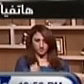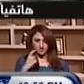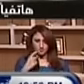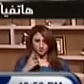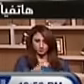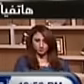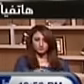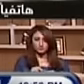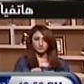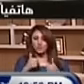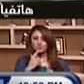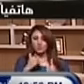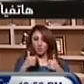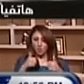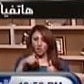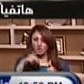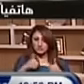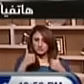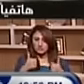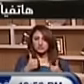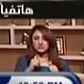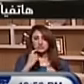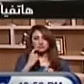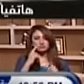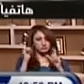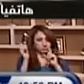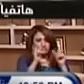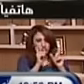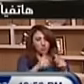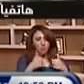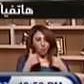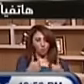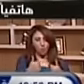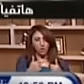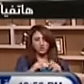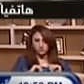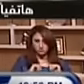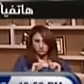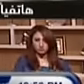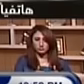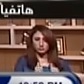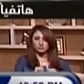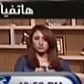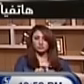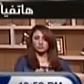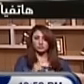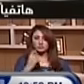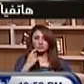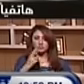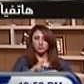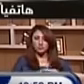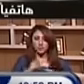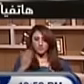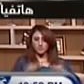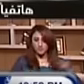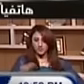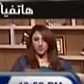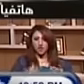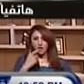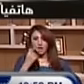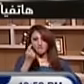يتم اتخاذها؟ طبعا، يعني اعتقد ان جهاز المتابعه كان هناك النهارده وبدا ينزل ينزل التوجيه المالي والاداري لهذه المدارس